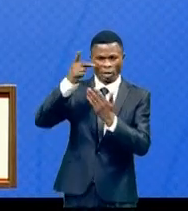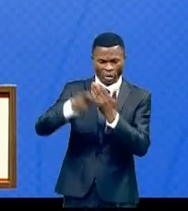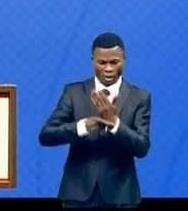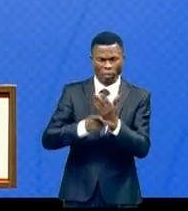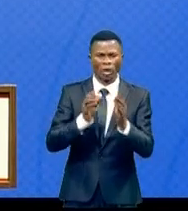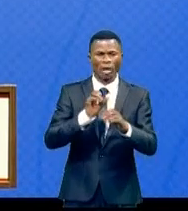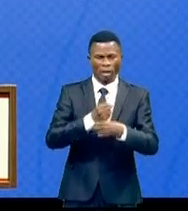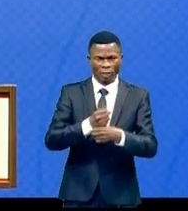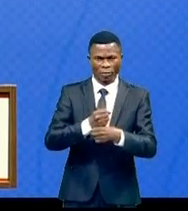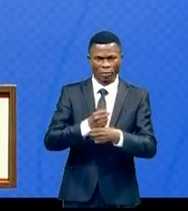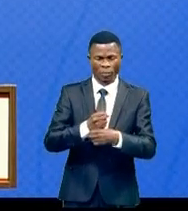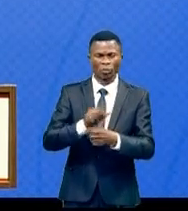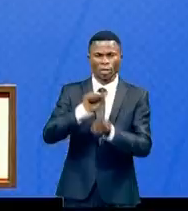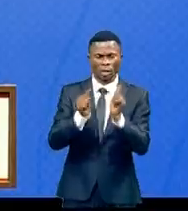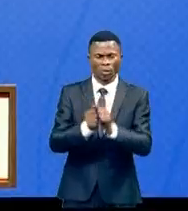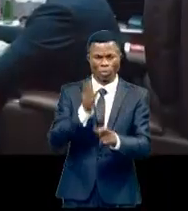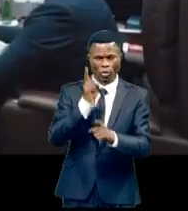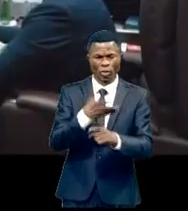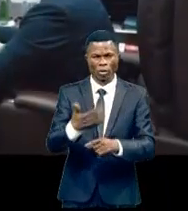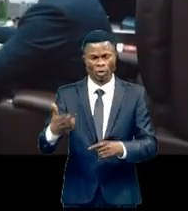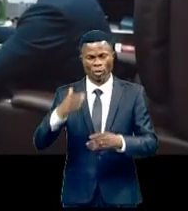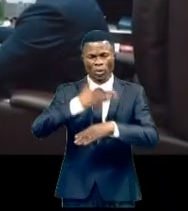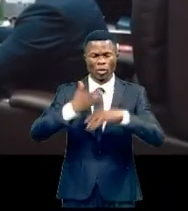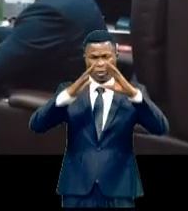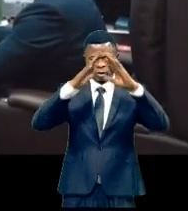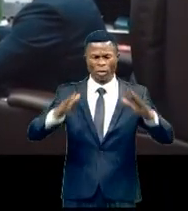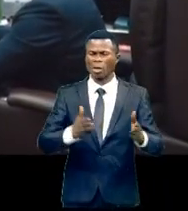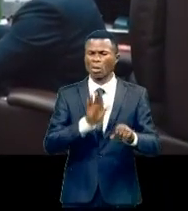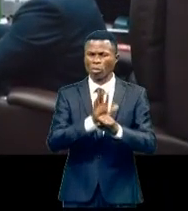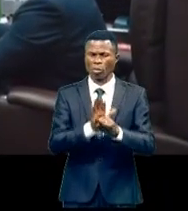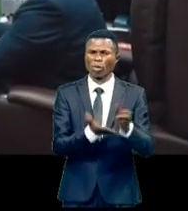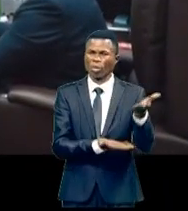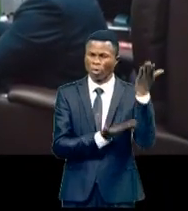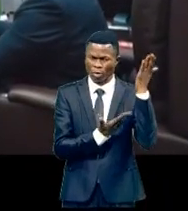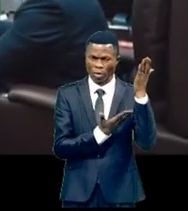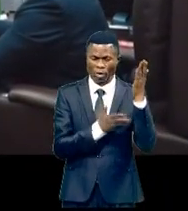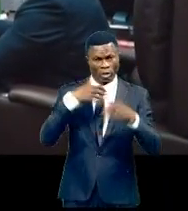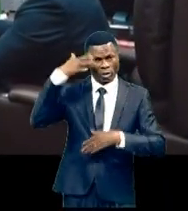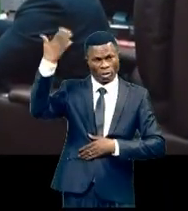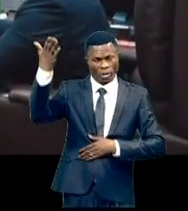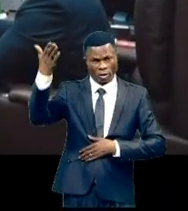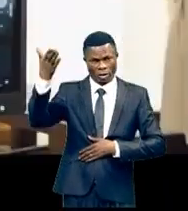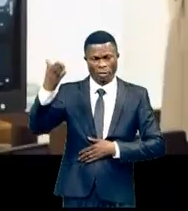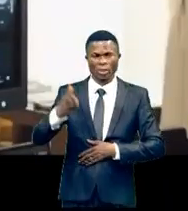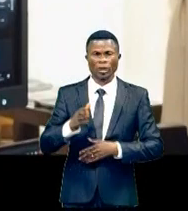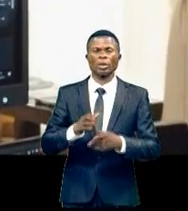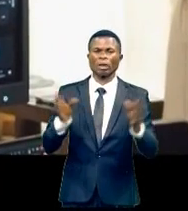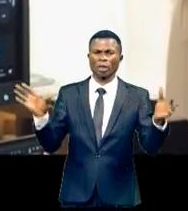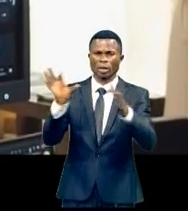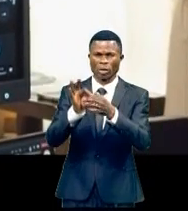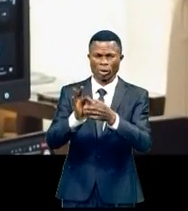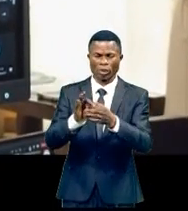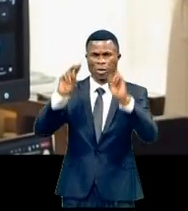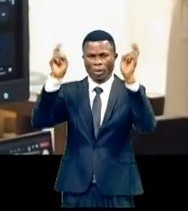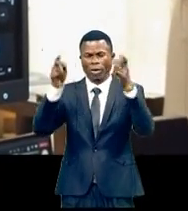constituent un défi logistique et infrastructurel important qui aboutira à une plus grande interconnexion des villes